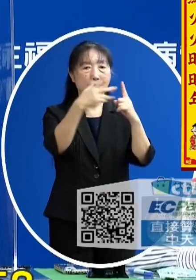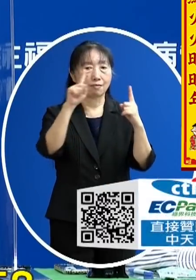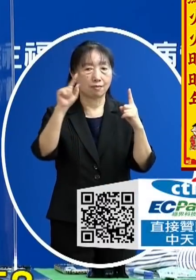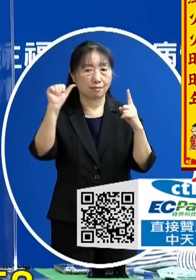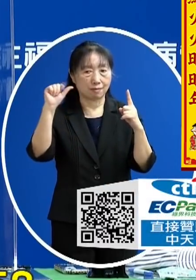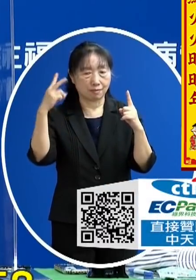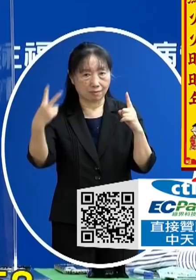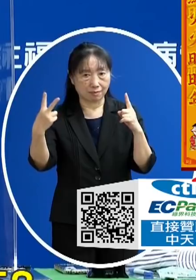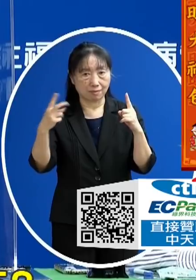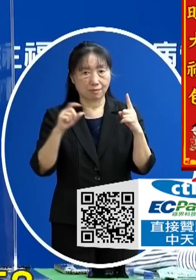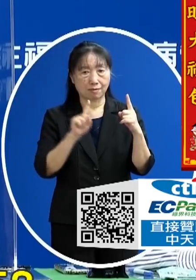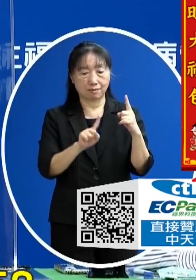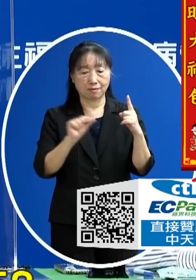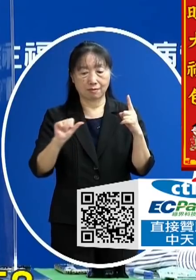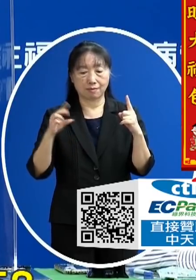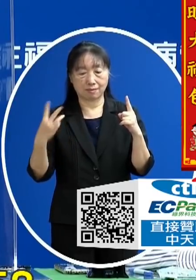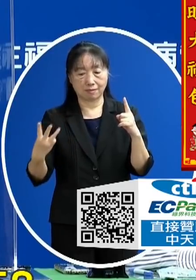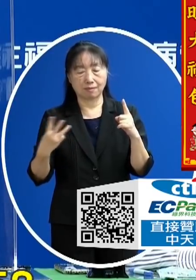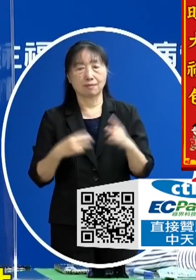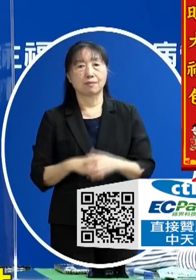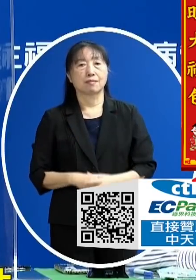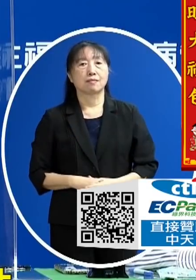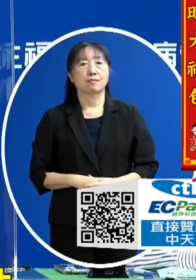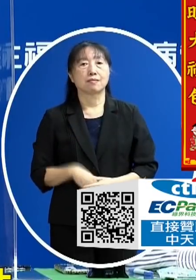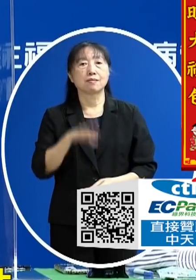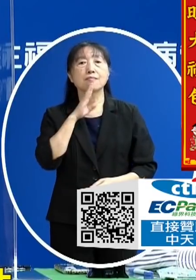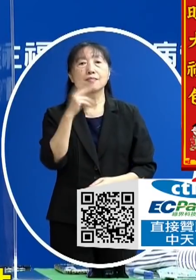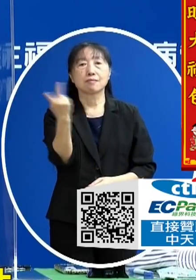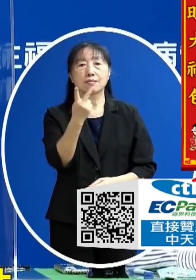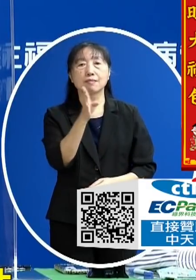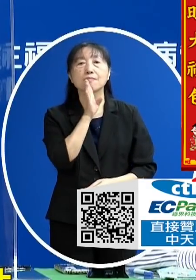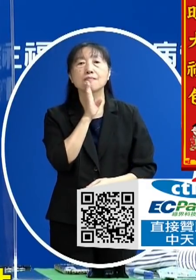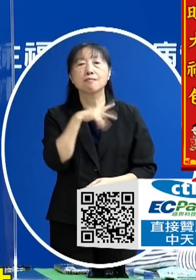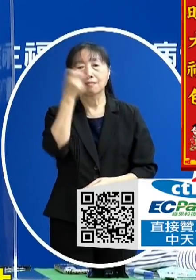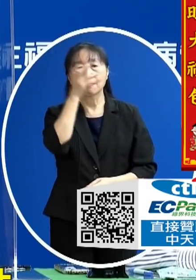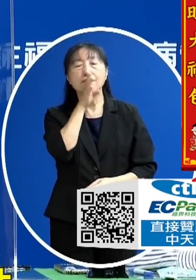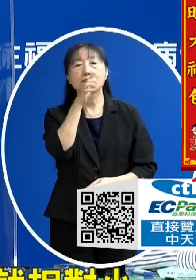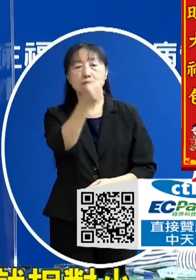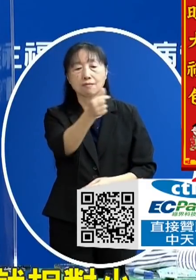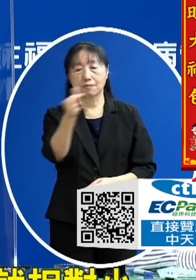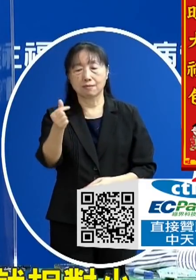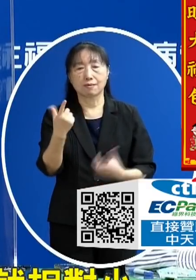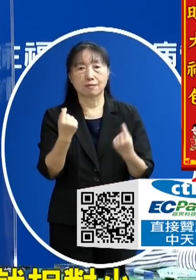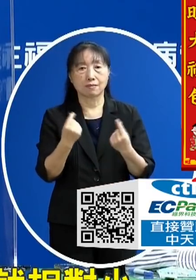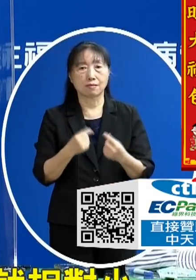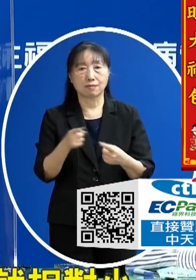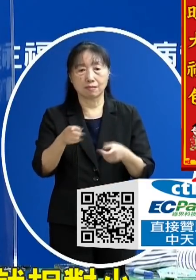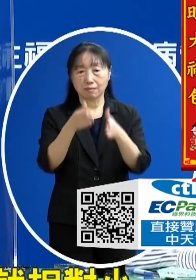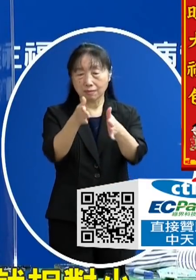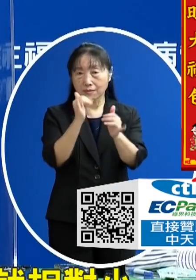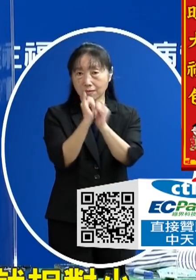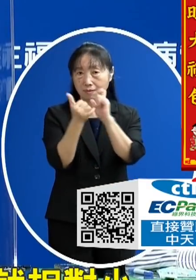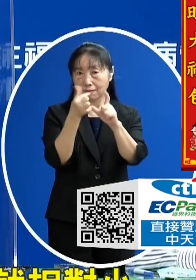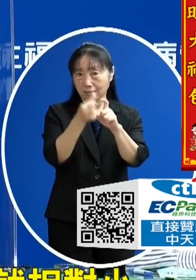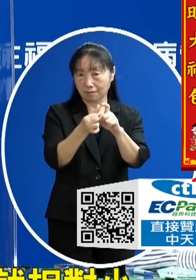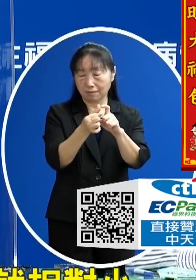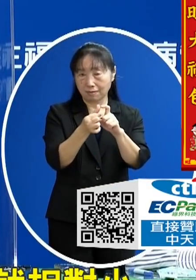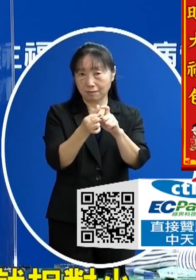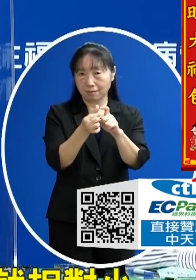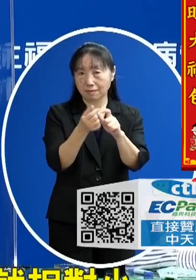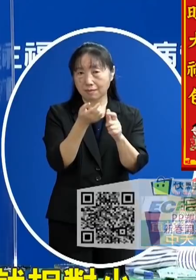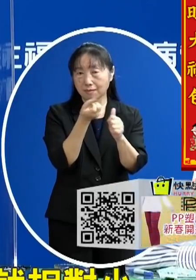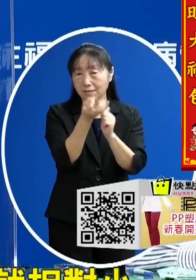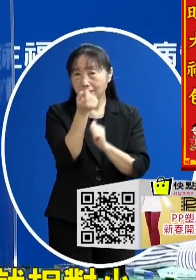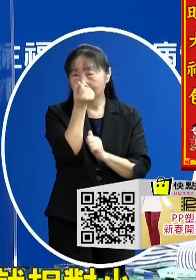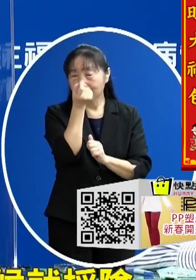18152、18153，这2位是采阳性，不过这2位对社区的影响就相对的